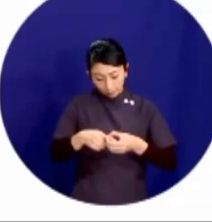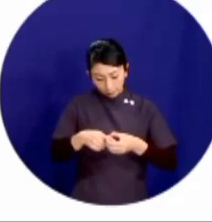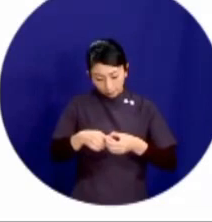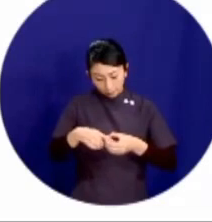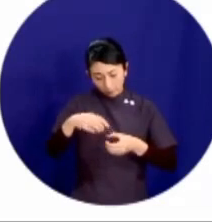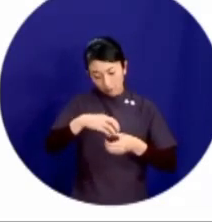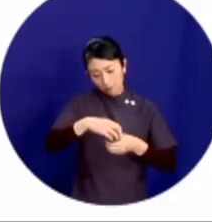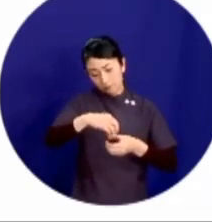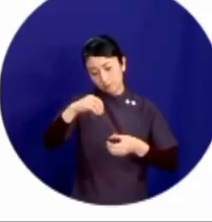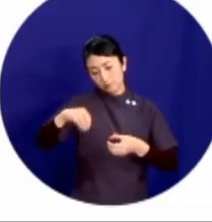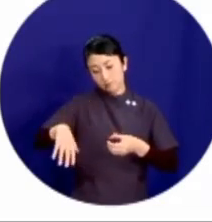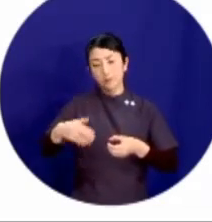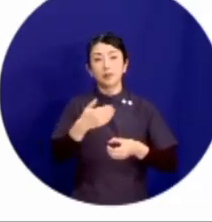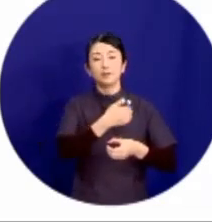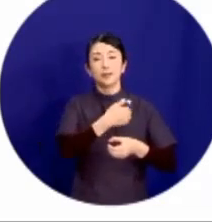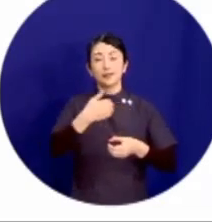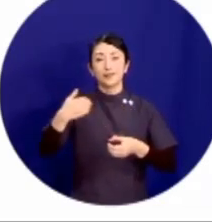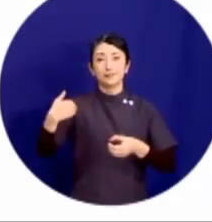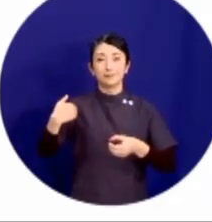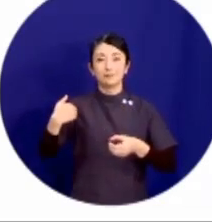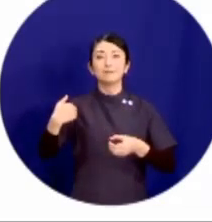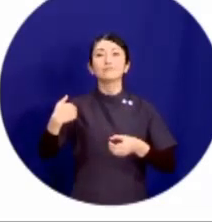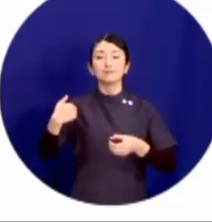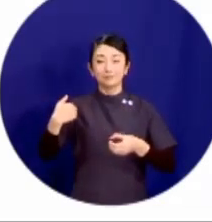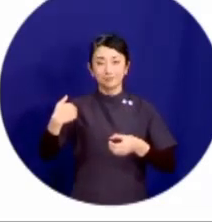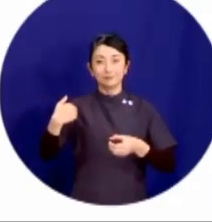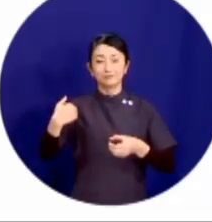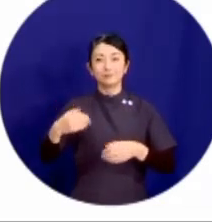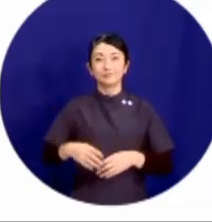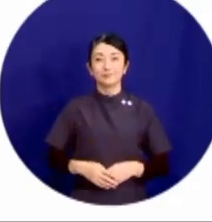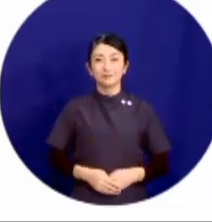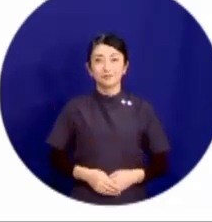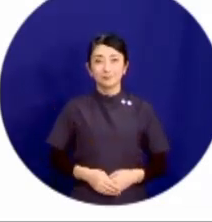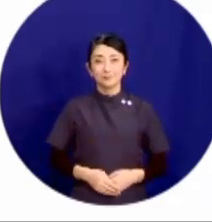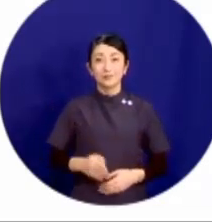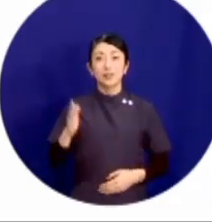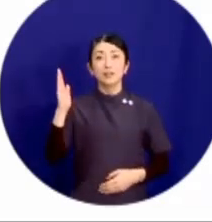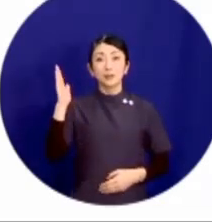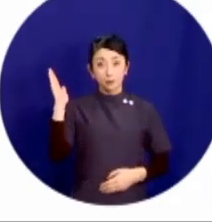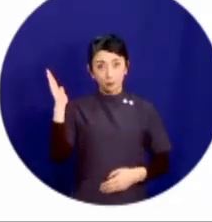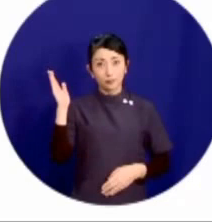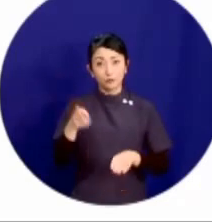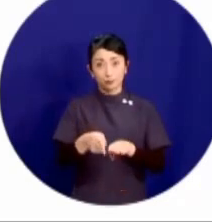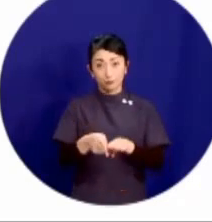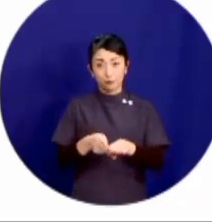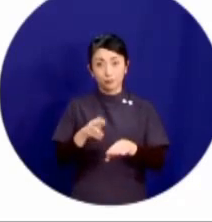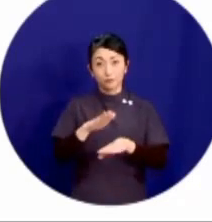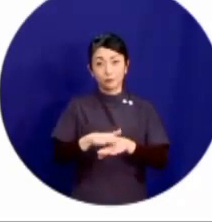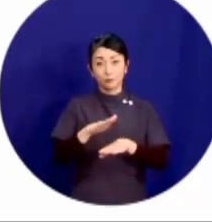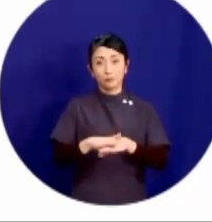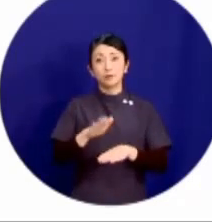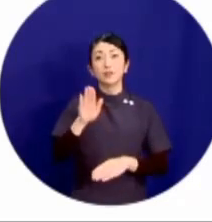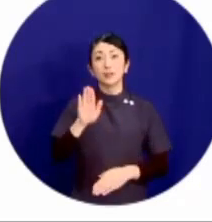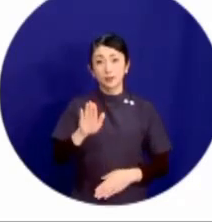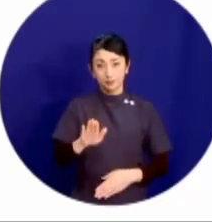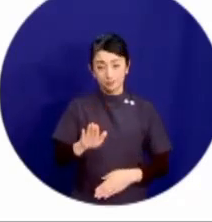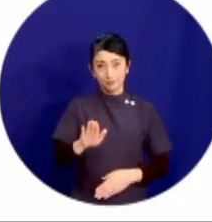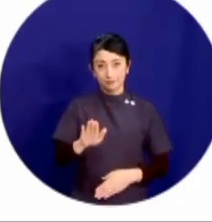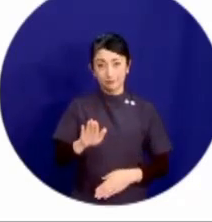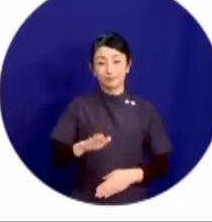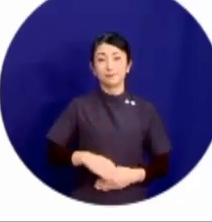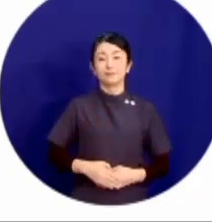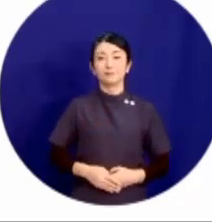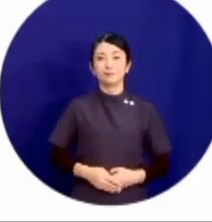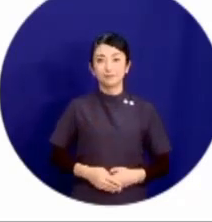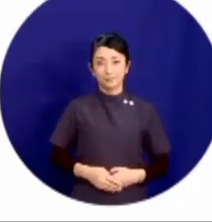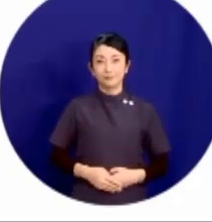達ができて、この腫瘍内部を摘出することができる、ピンポイントで手術できるというようなシステムでござい